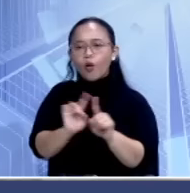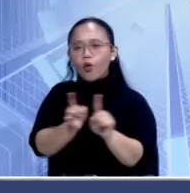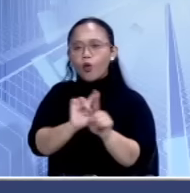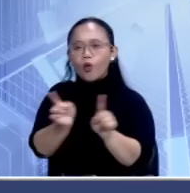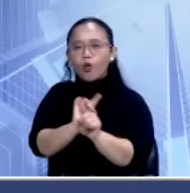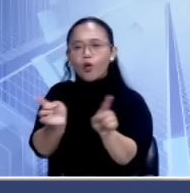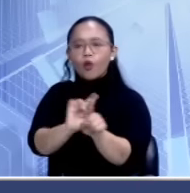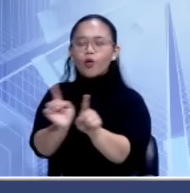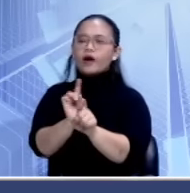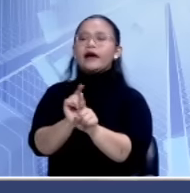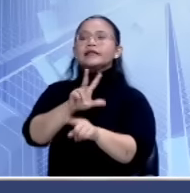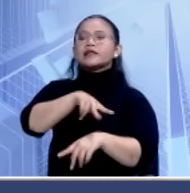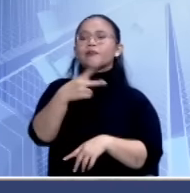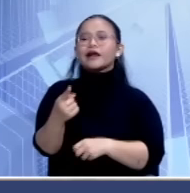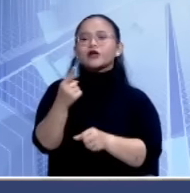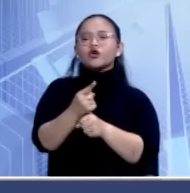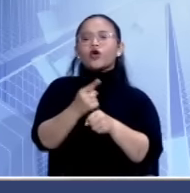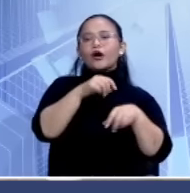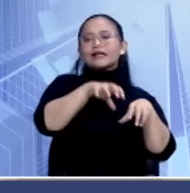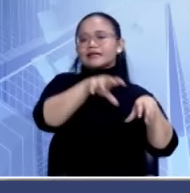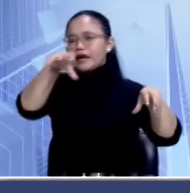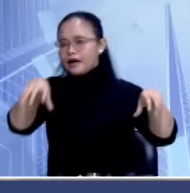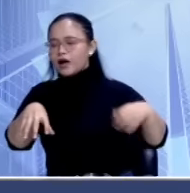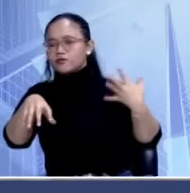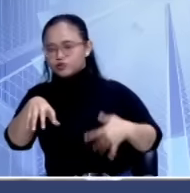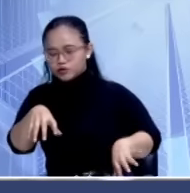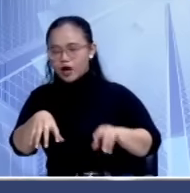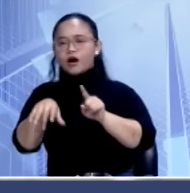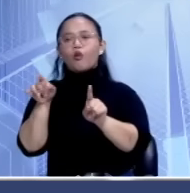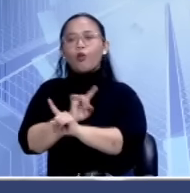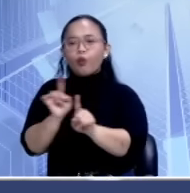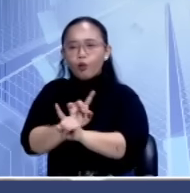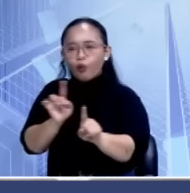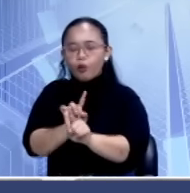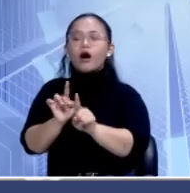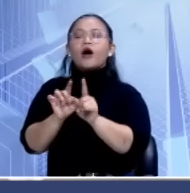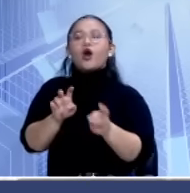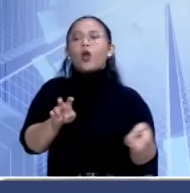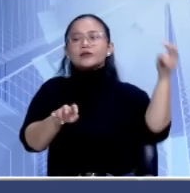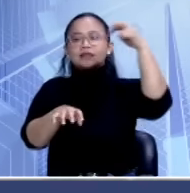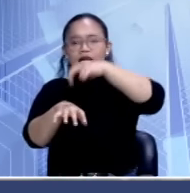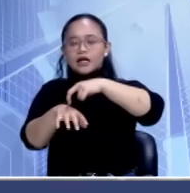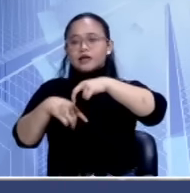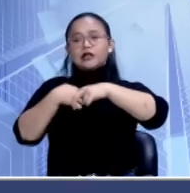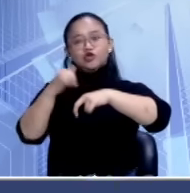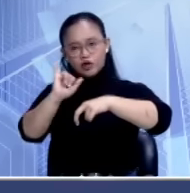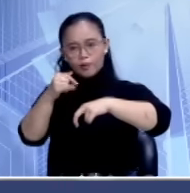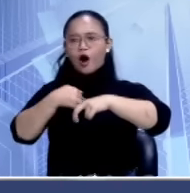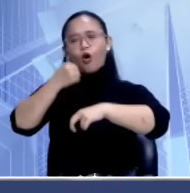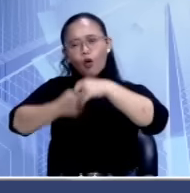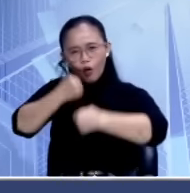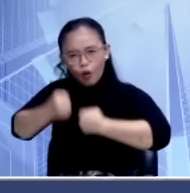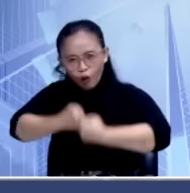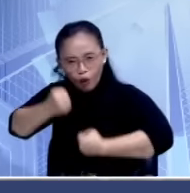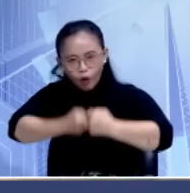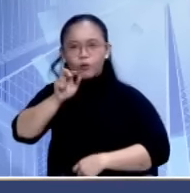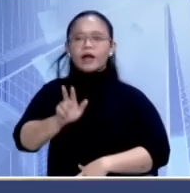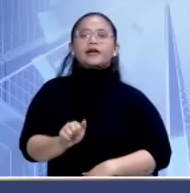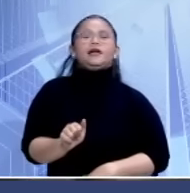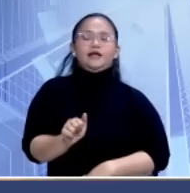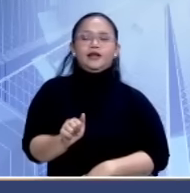ke Ruko Kumon. Terus terakhir? Itu loncat, saya kejar sampai di pos belakang